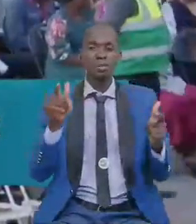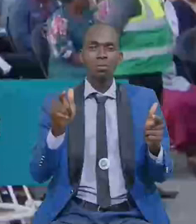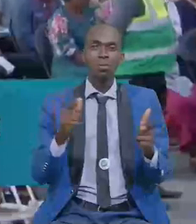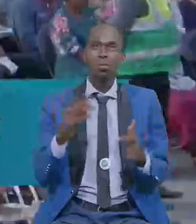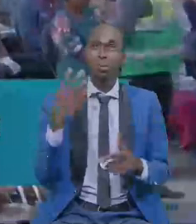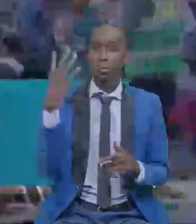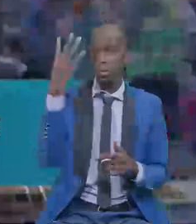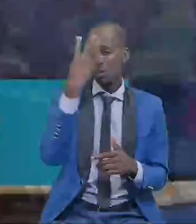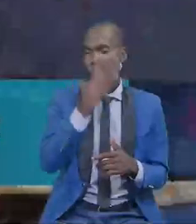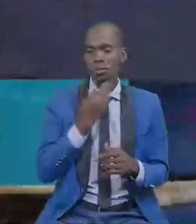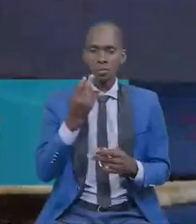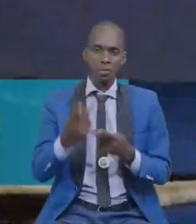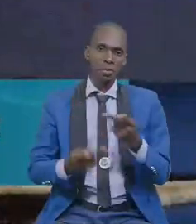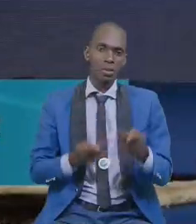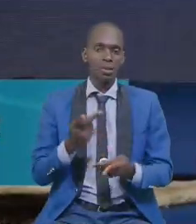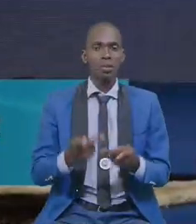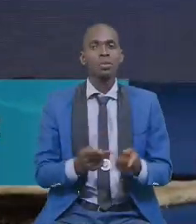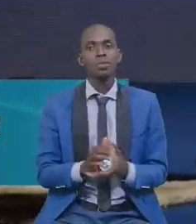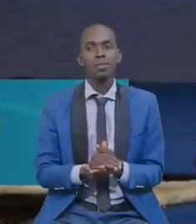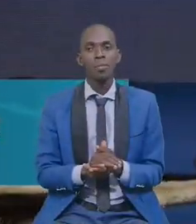et certaines visitations glorieuses.